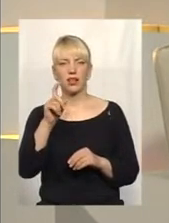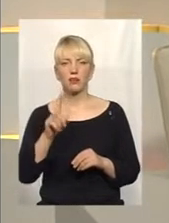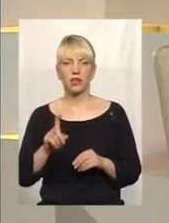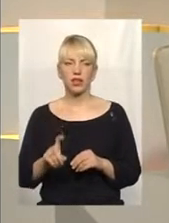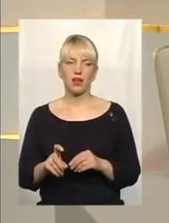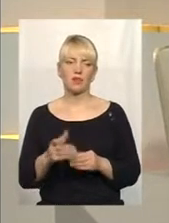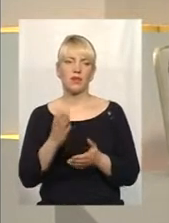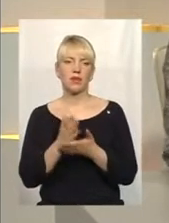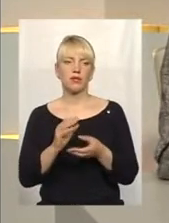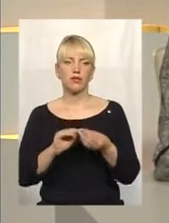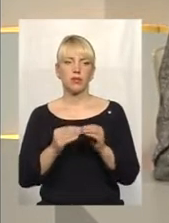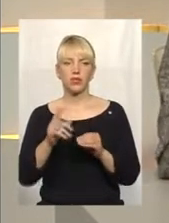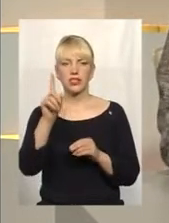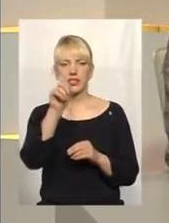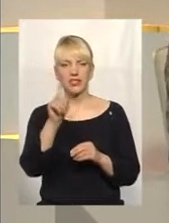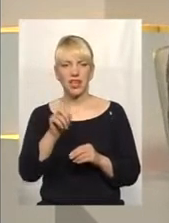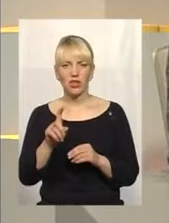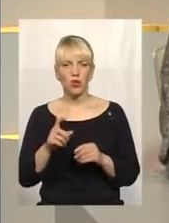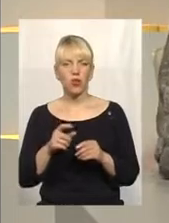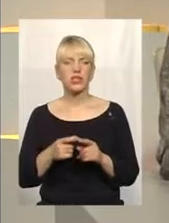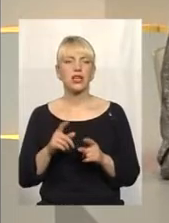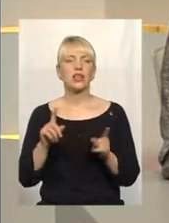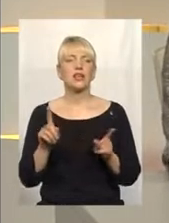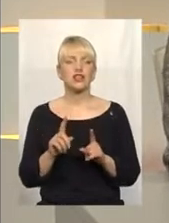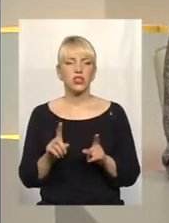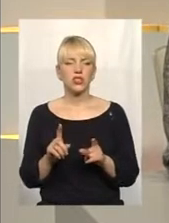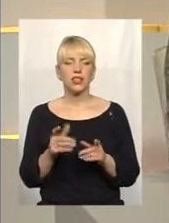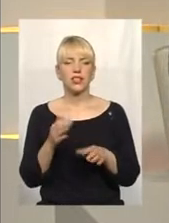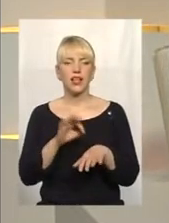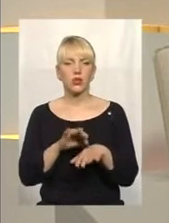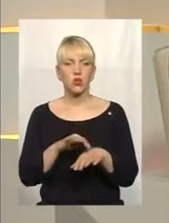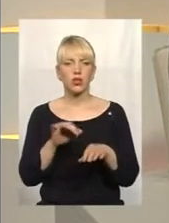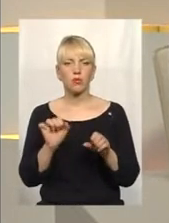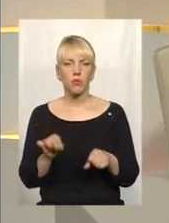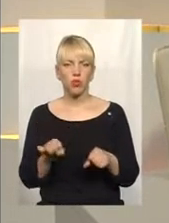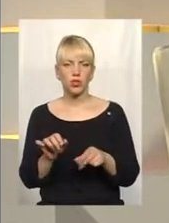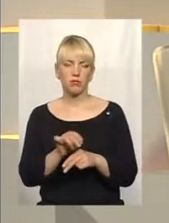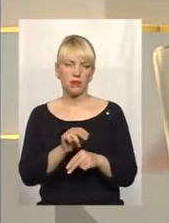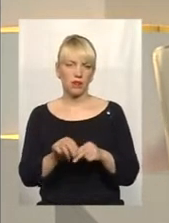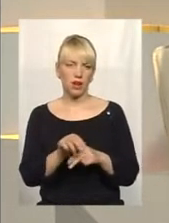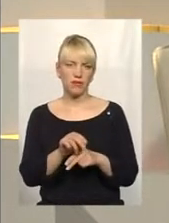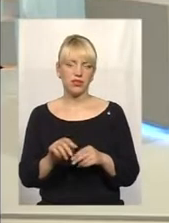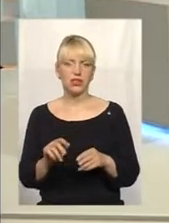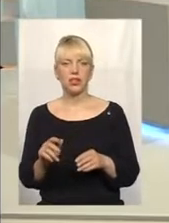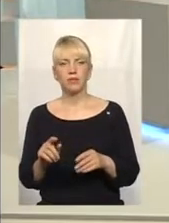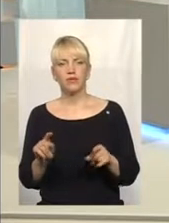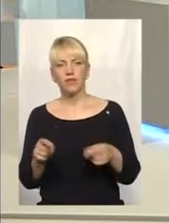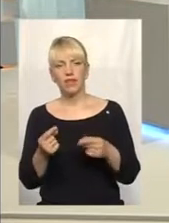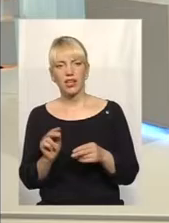хребтами, мають сколіози. Що які недуги можна підправити, там